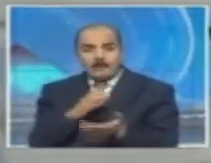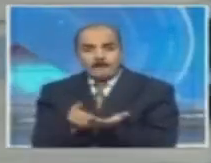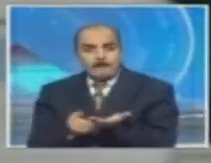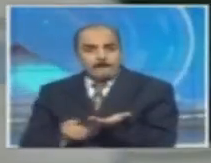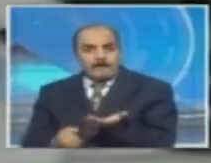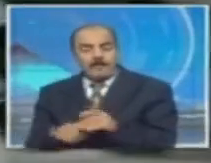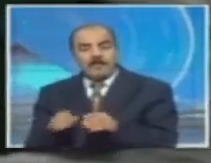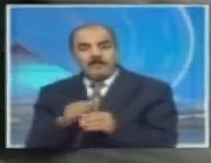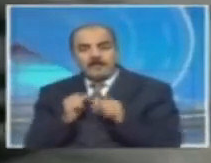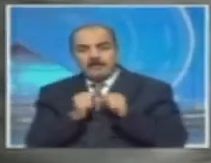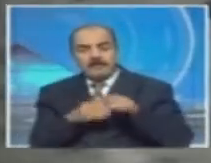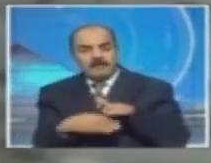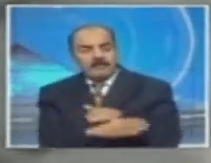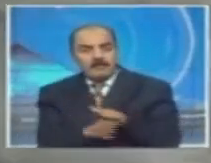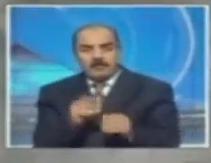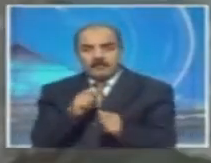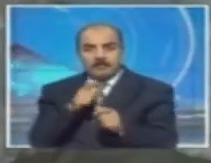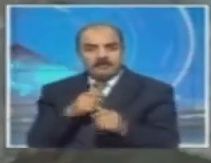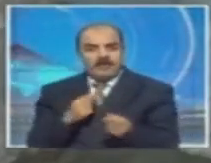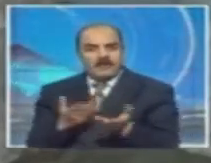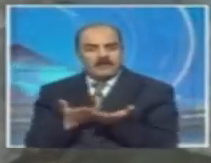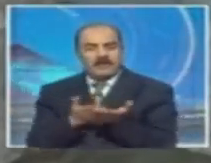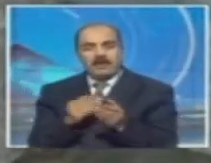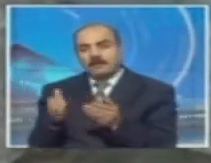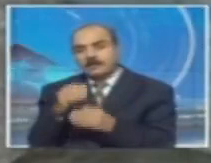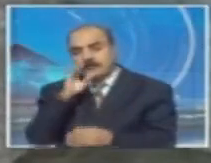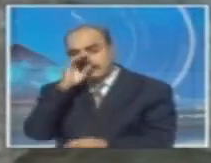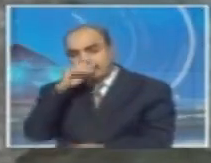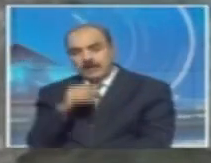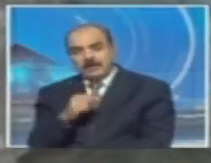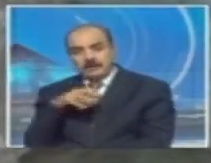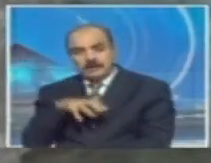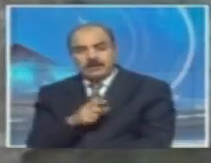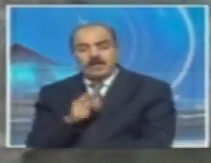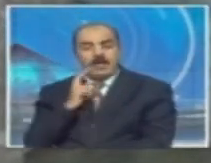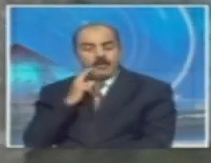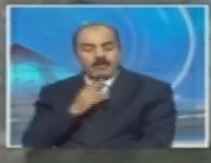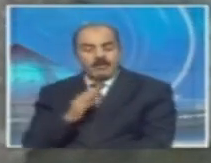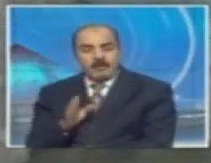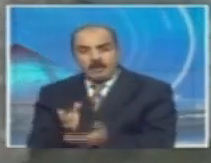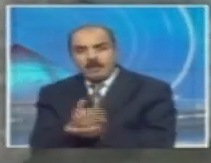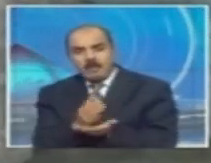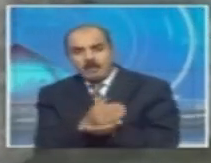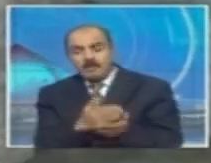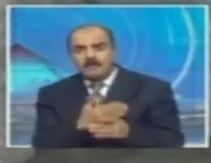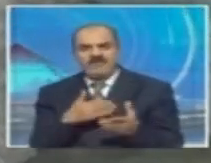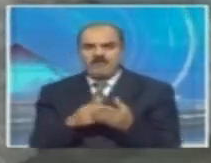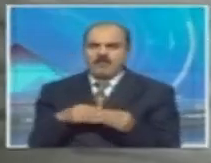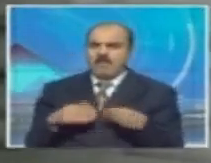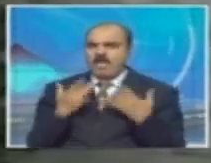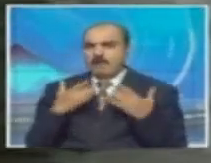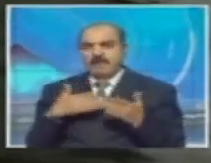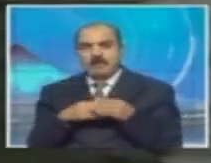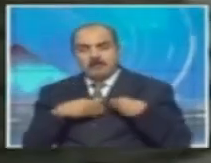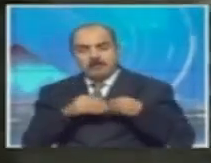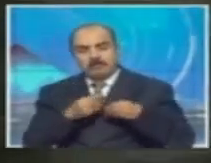من المخازن والمخابز السياحية بالقاهرة والجيزة والقليوبية، تم تخزينها لحجبها عن التداول بالأسواق